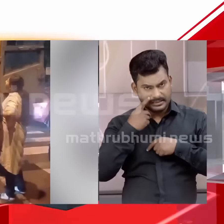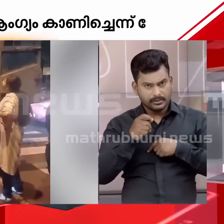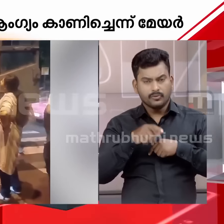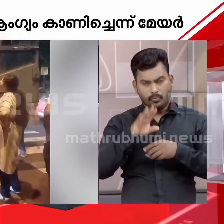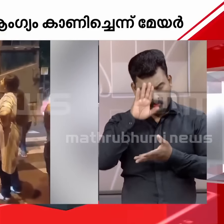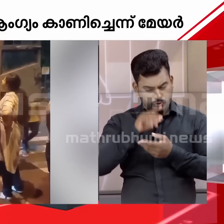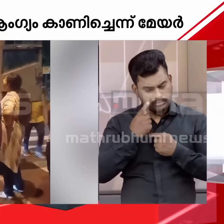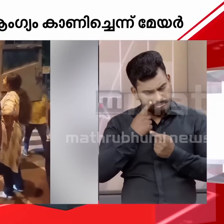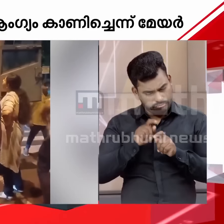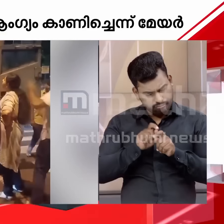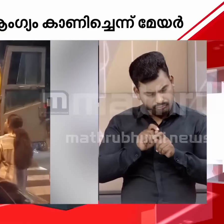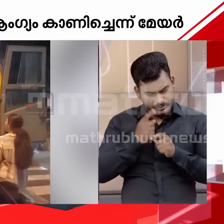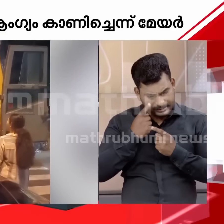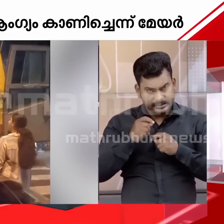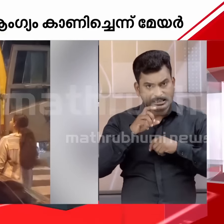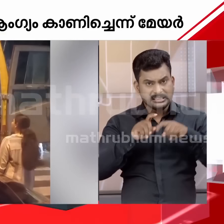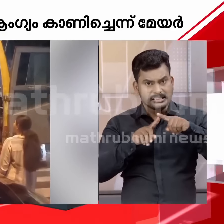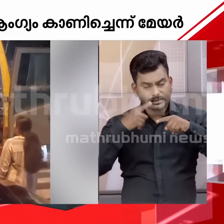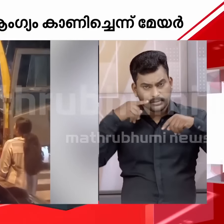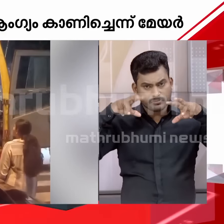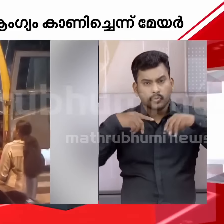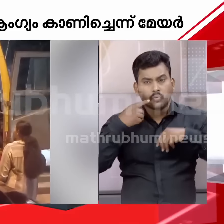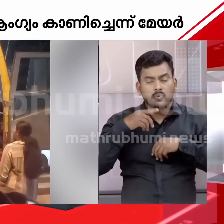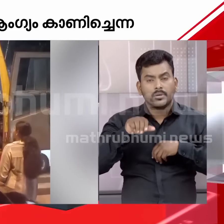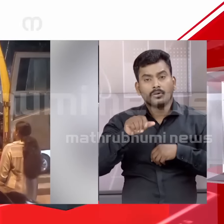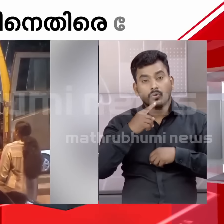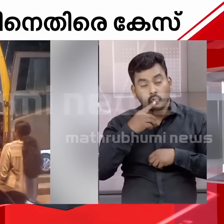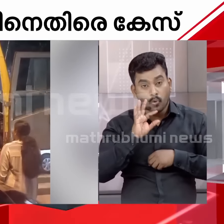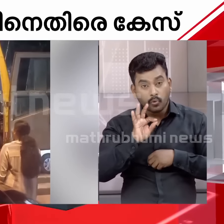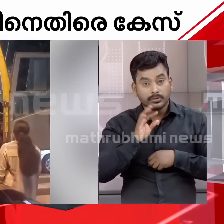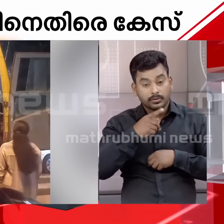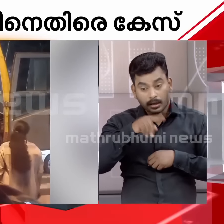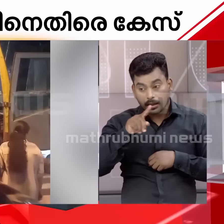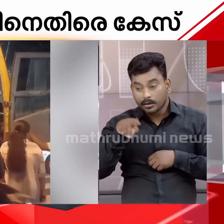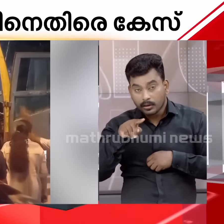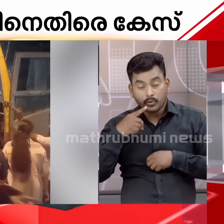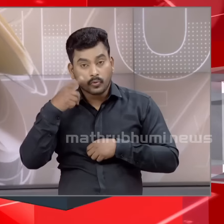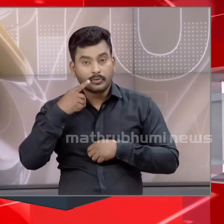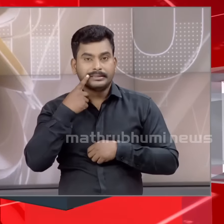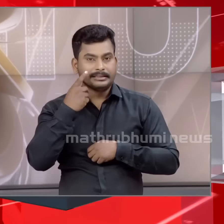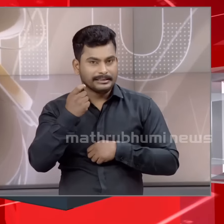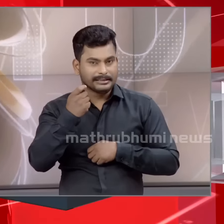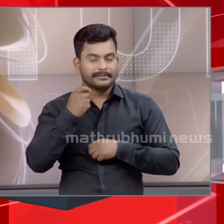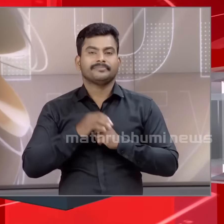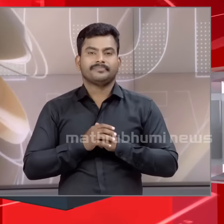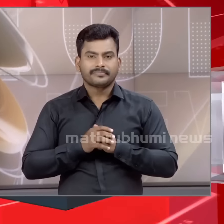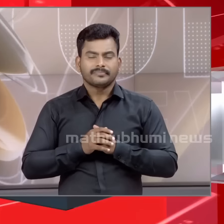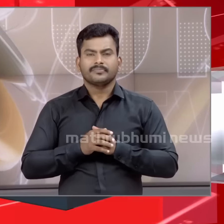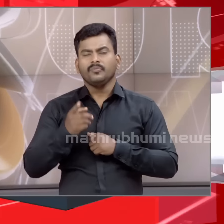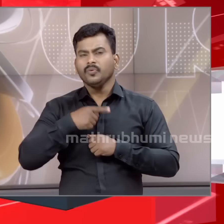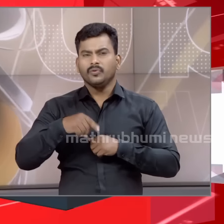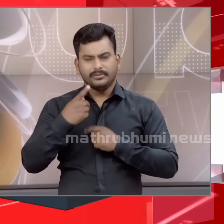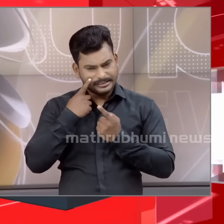ശ്രമത്തിലാണ് പോലീസ് എന്നാണ് മനസ്സിലാക്കുന്നത്. ശരി, എന്തായാലും ഈ ഭാഗത്താണ് ന്യായം എങ്കിൽ അവർക്ക് നീതി കിട്ടട്ടെ എന്ന് പറയാൻ കഴിയും. പോലീസ് വേഗത്തിൽ